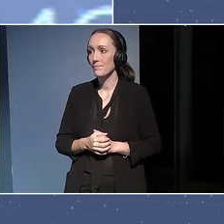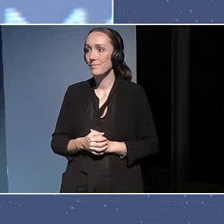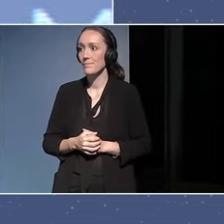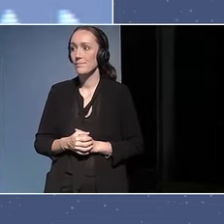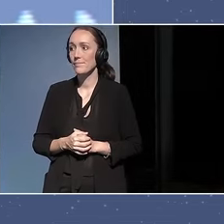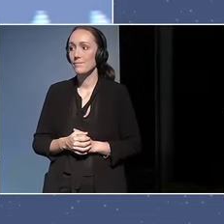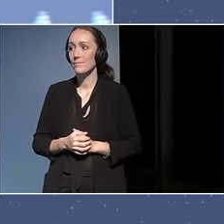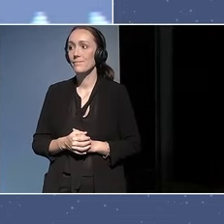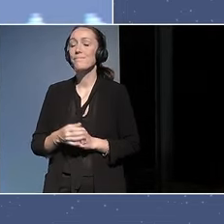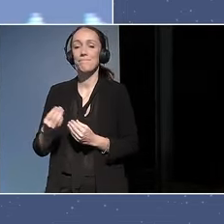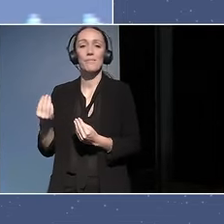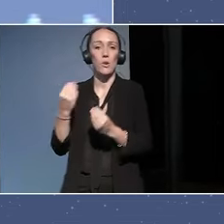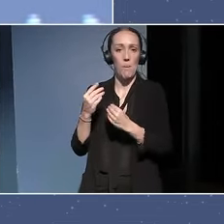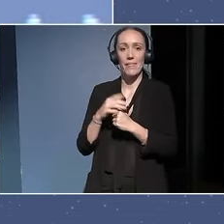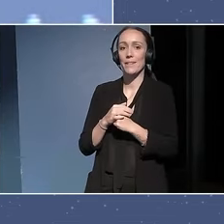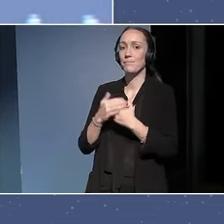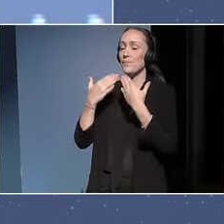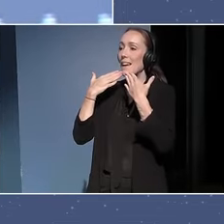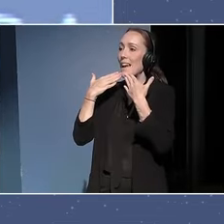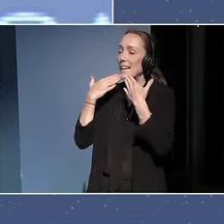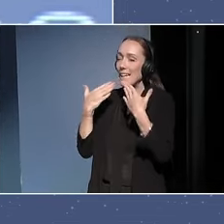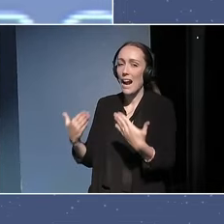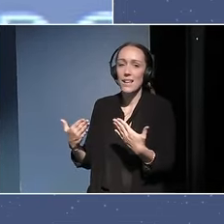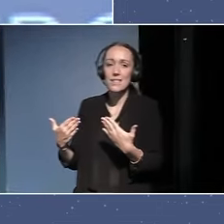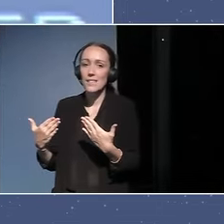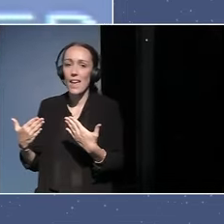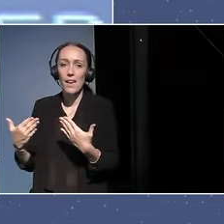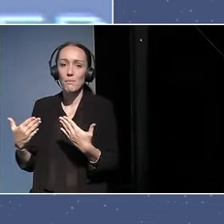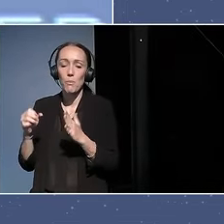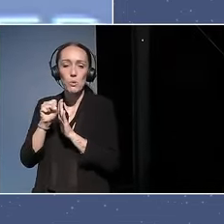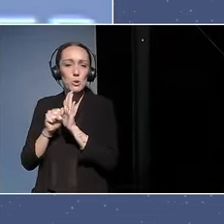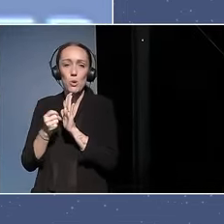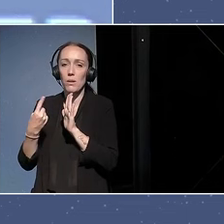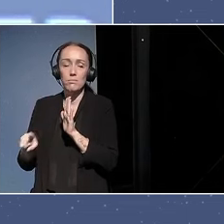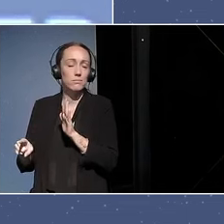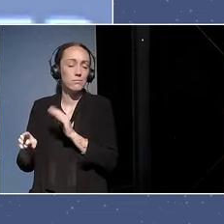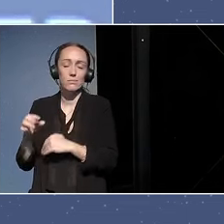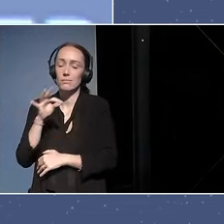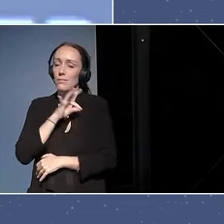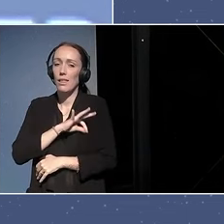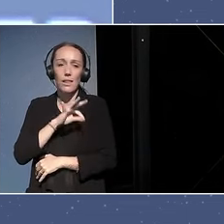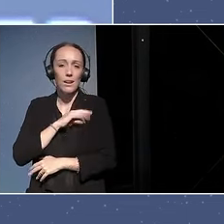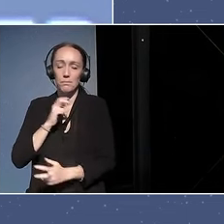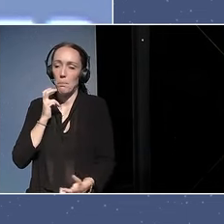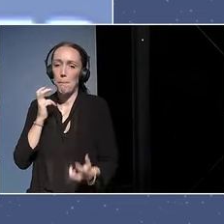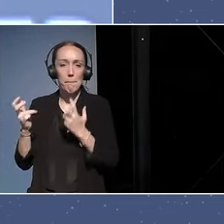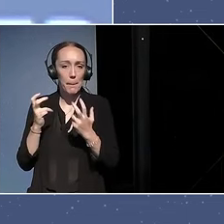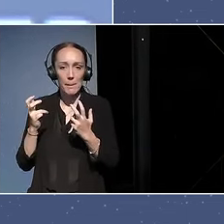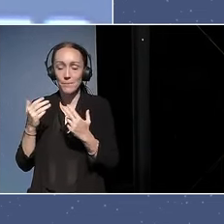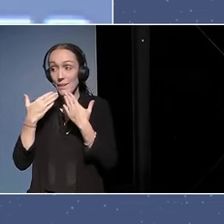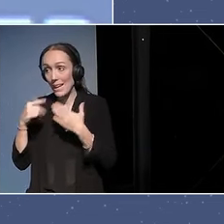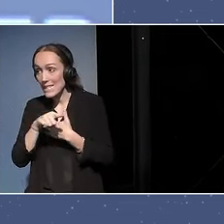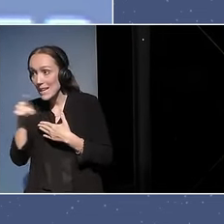Prego Grazie per questa interessantissima storia affascinante Grazie a voi dunque se